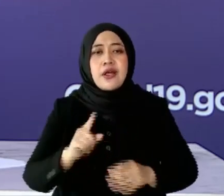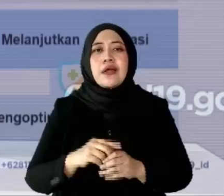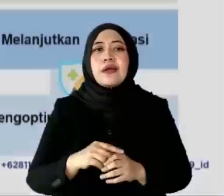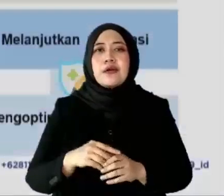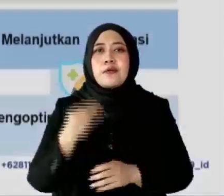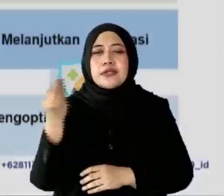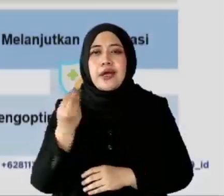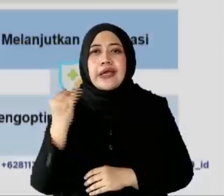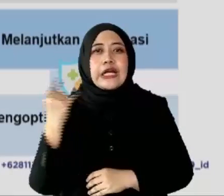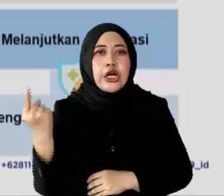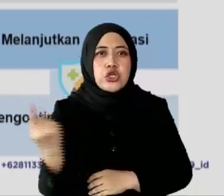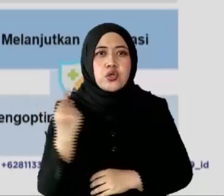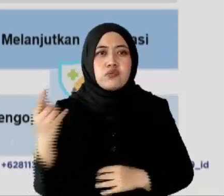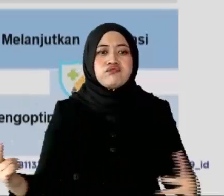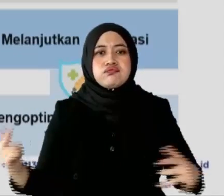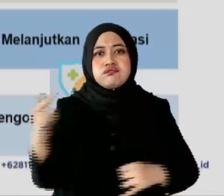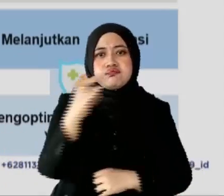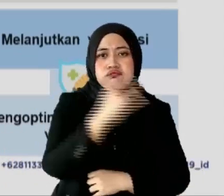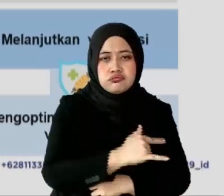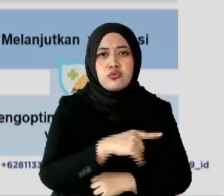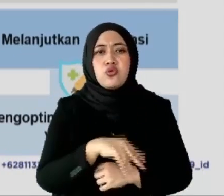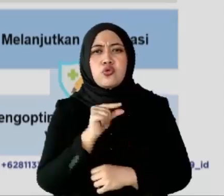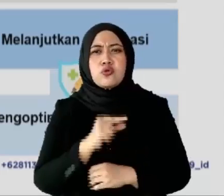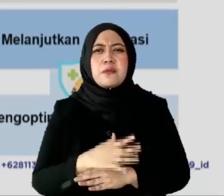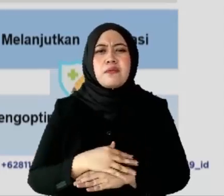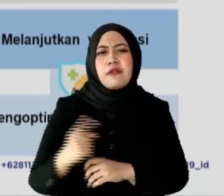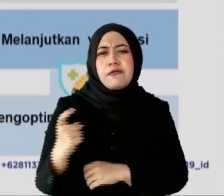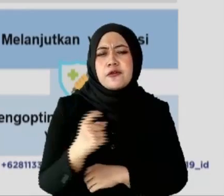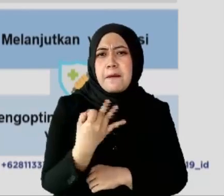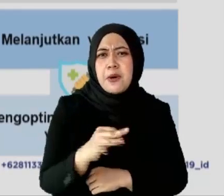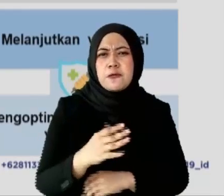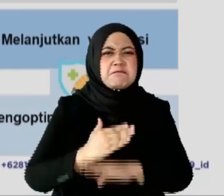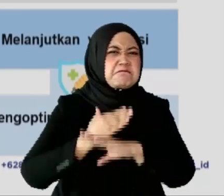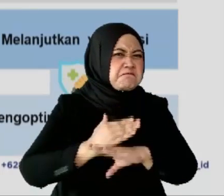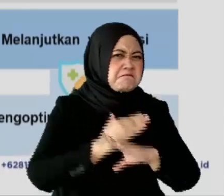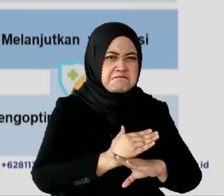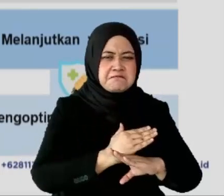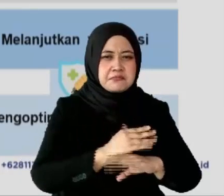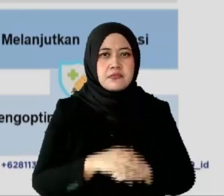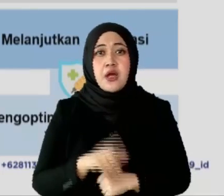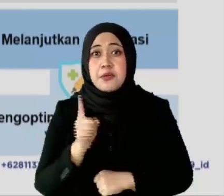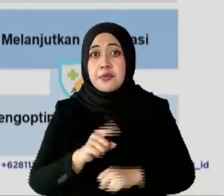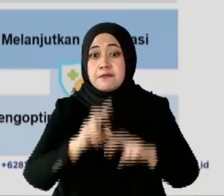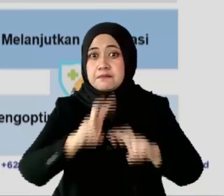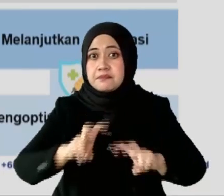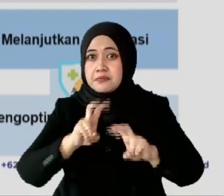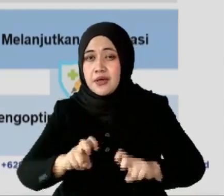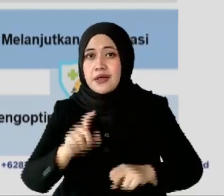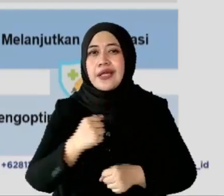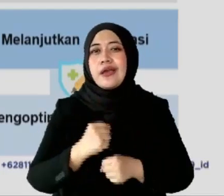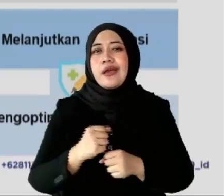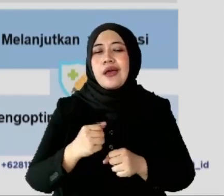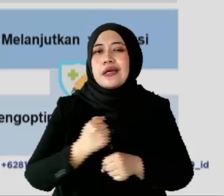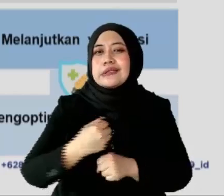internasional demi menekan bertambahnya varian yang masuk, karena saat ini yang terdeteksi berdasarkan hasil whole genome